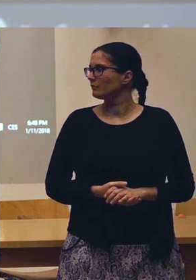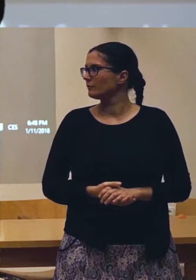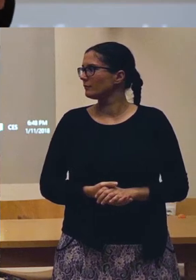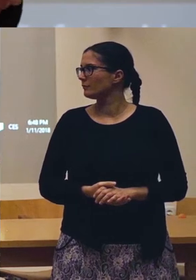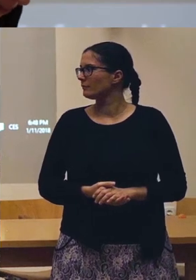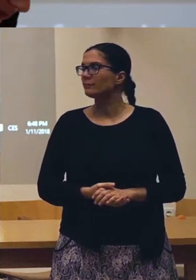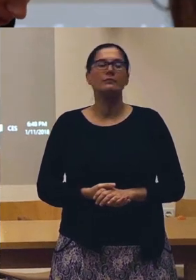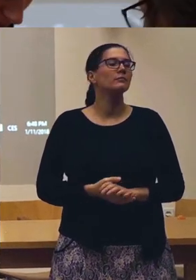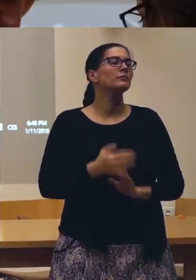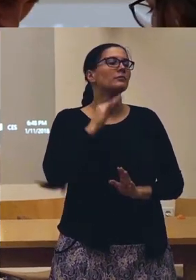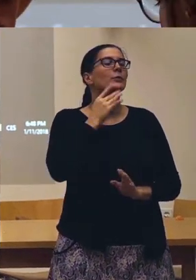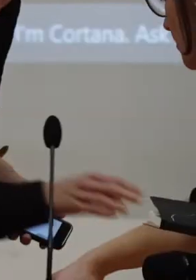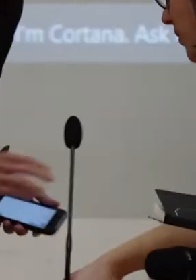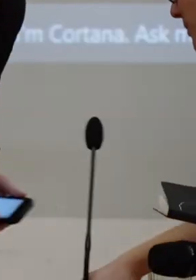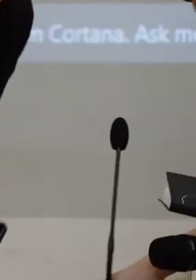Dobrý den.